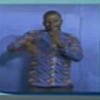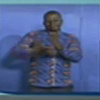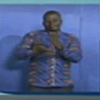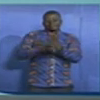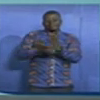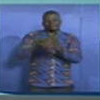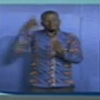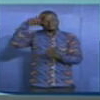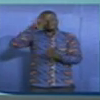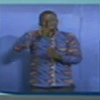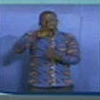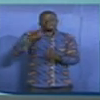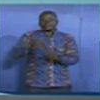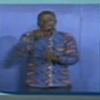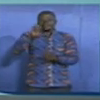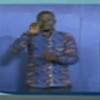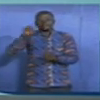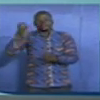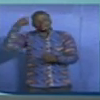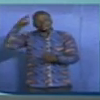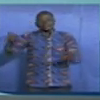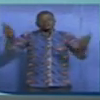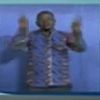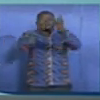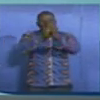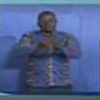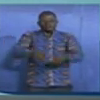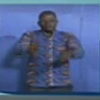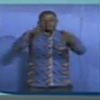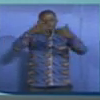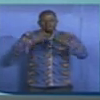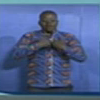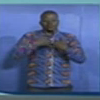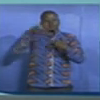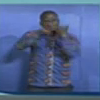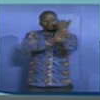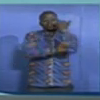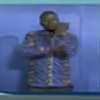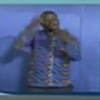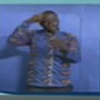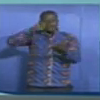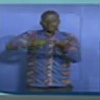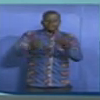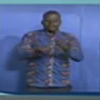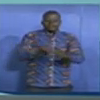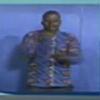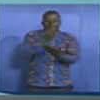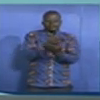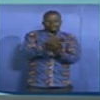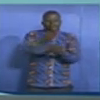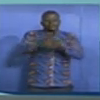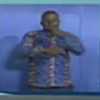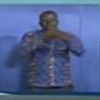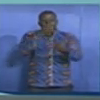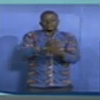biodigesteur, une rencontre pour obtenir l'engagement et l'adhésion des États et des partenaires dans le financement des programmes nationaux en vue de réduire